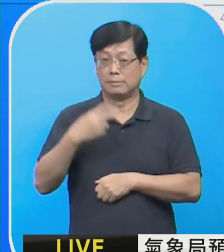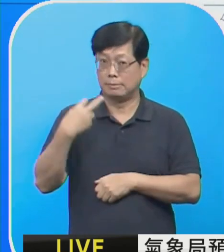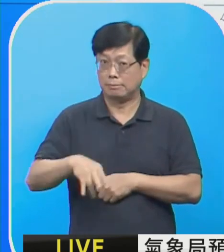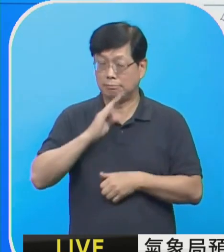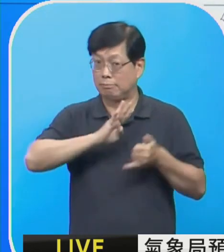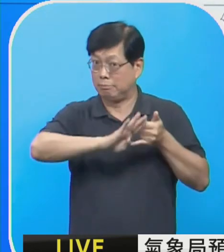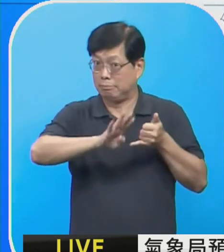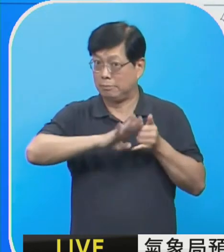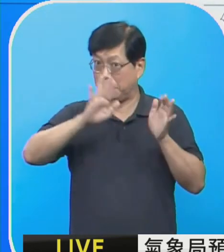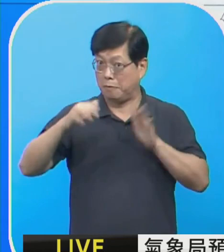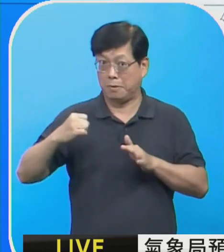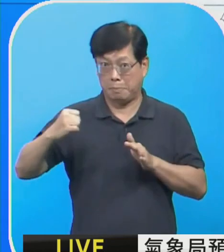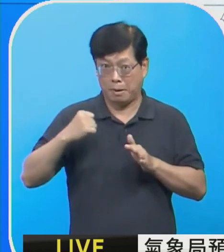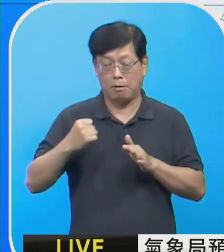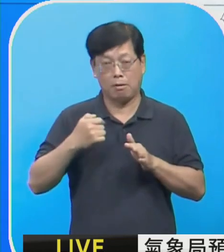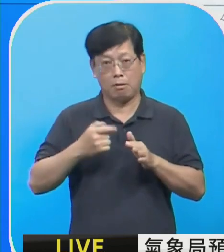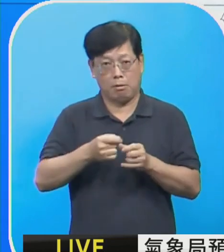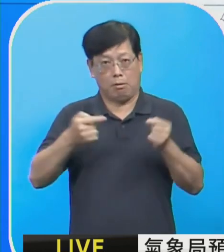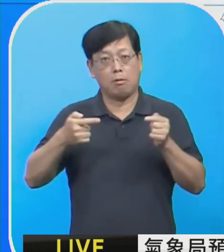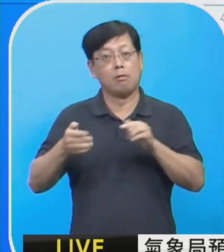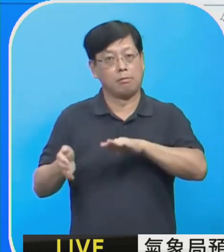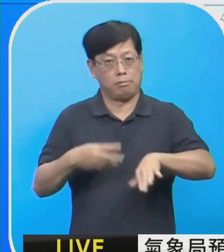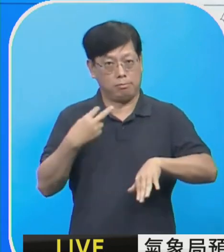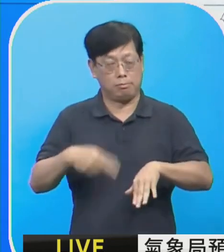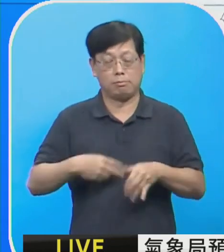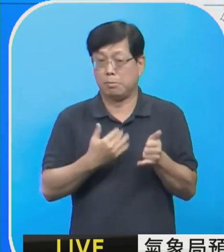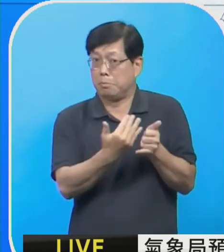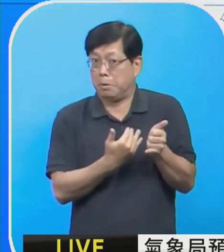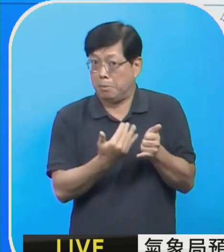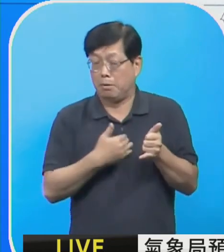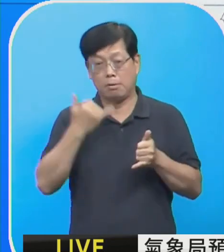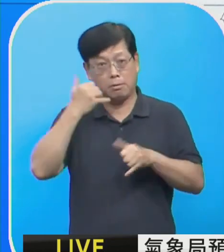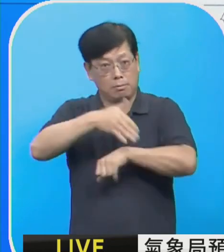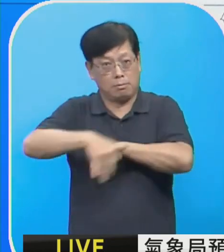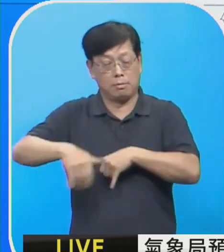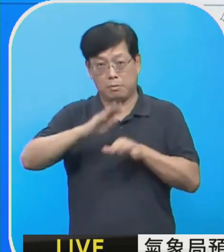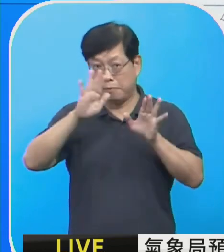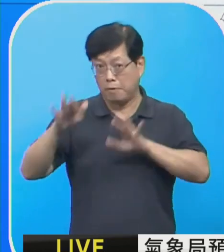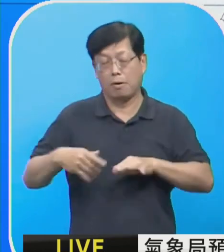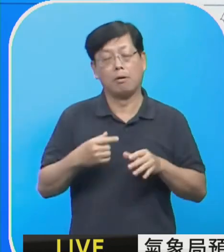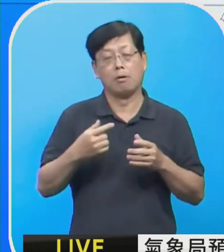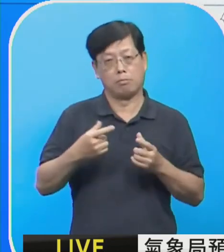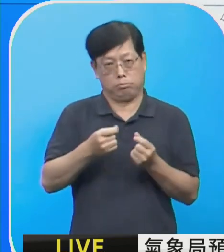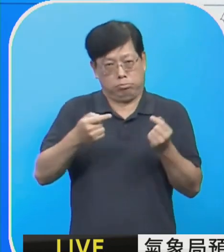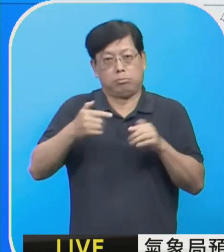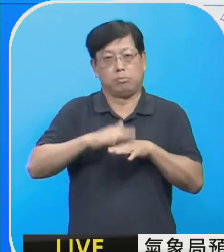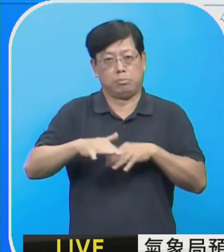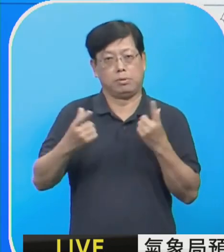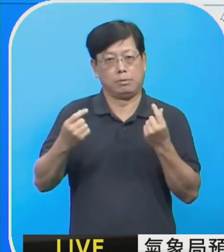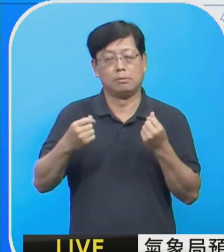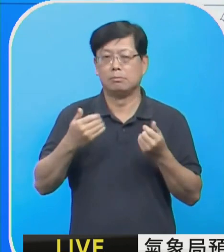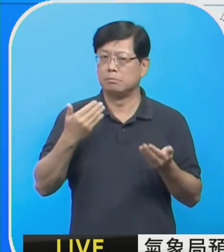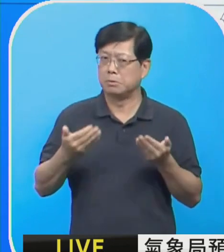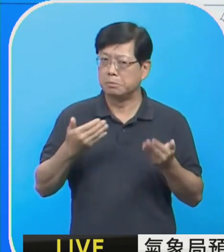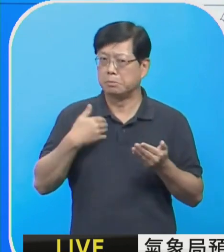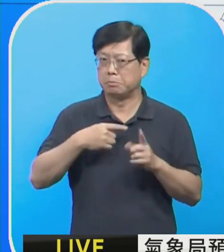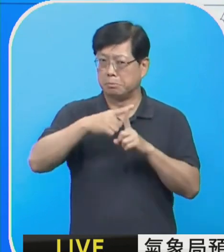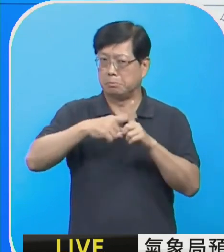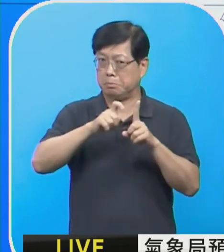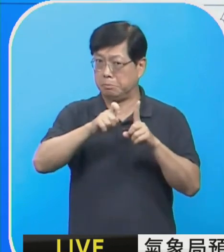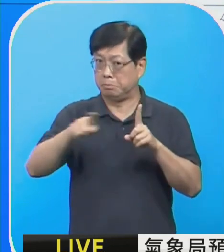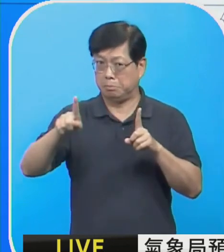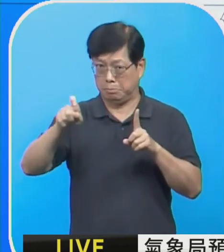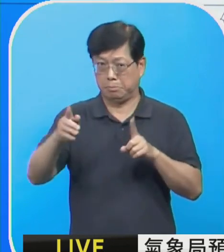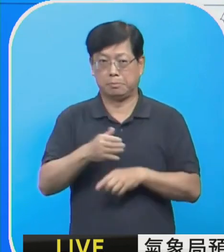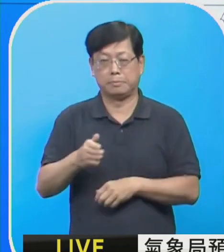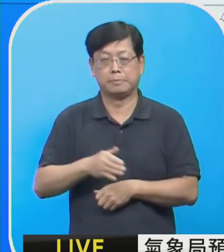了在东部的风力明显增强之外，在西部沿海的风力也明显的增强，我们预计可能也会有10到